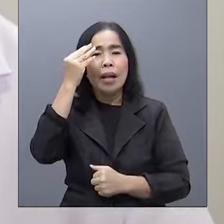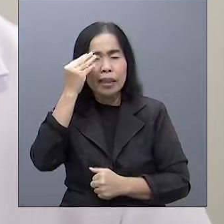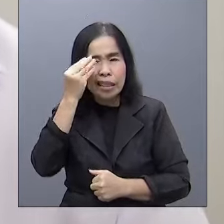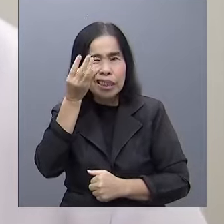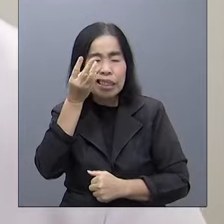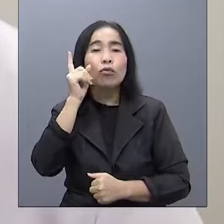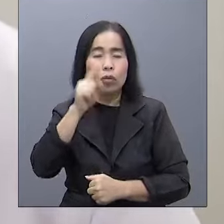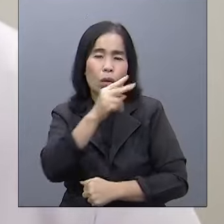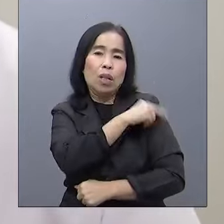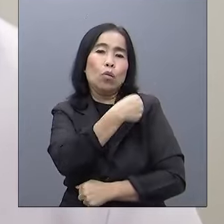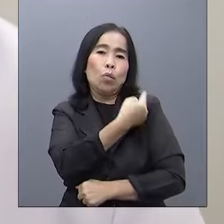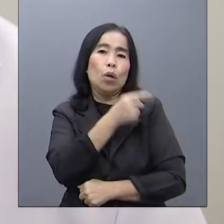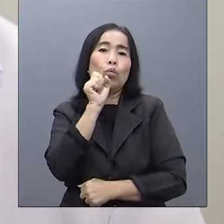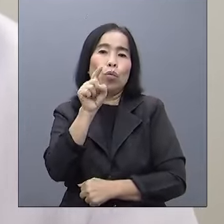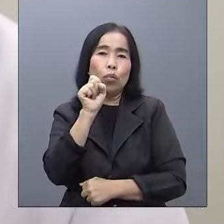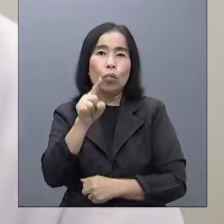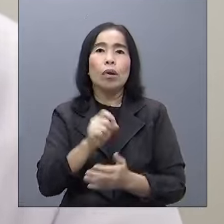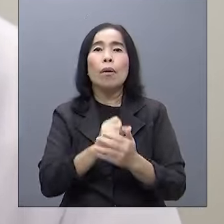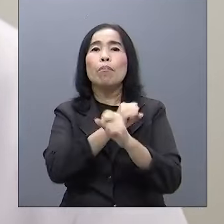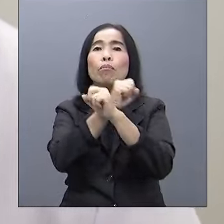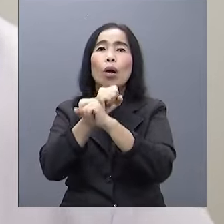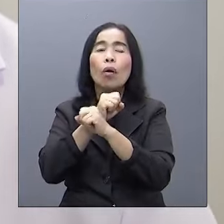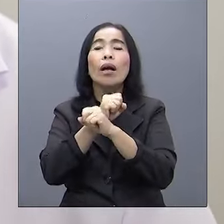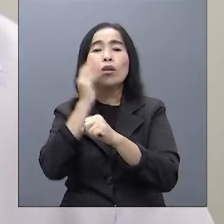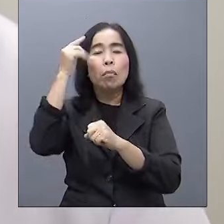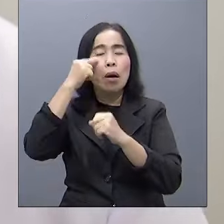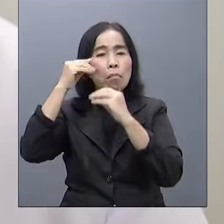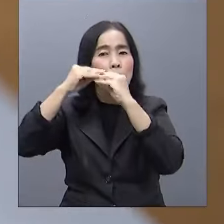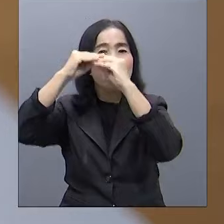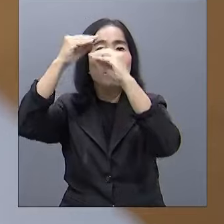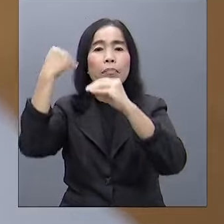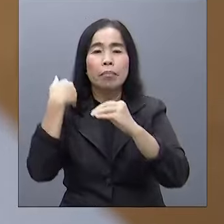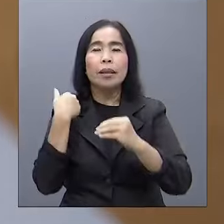ากสุแพทย์สักนิดนึงอย่างเงี้ยครับเพื่อป้องกันการเกิดจอตาลอกที่ว่า